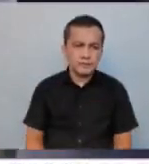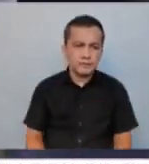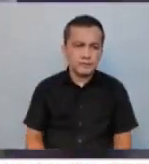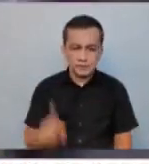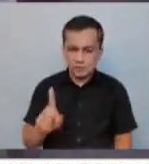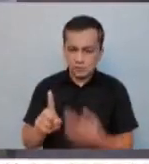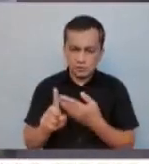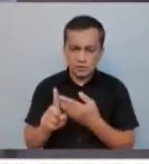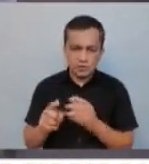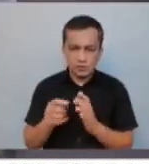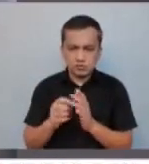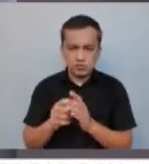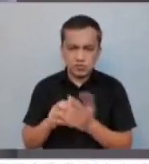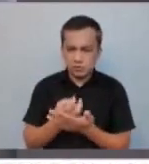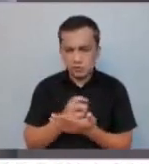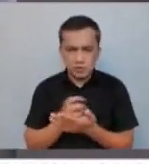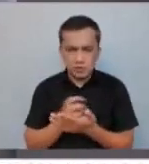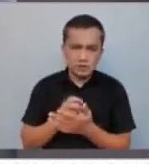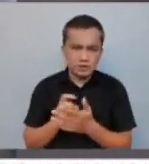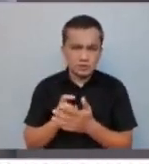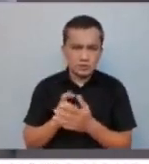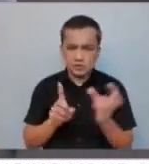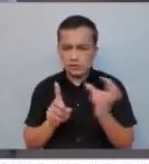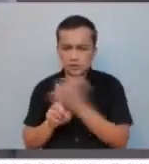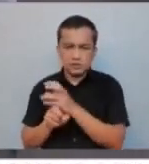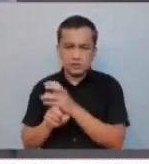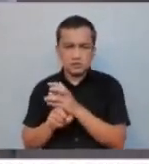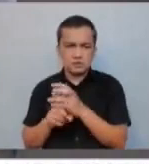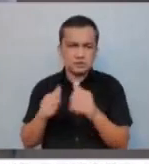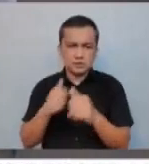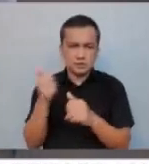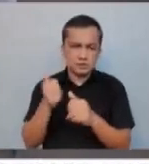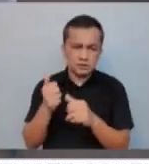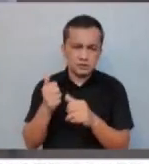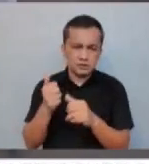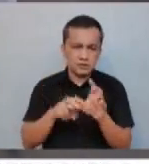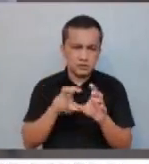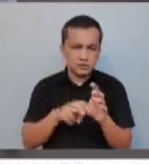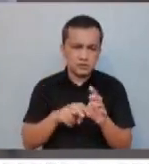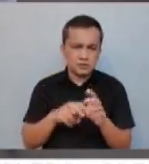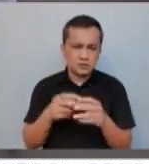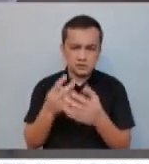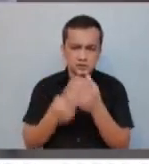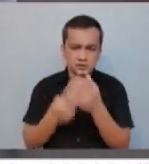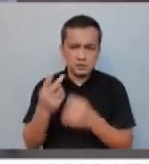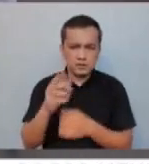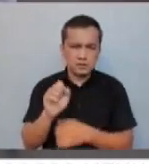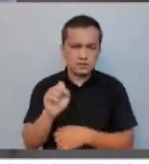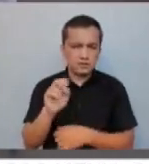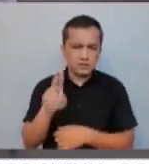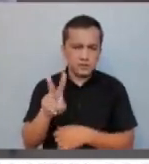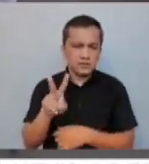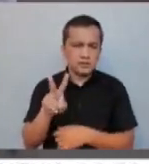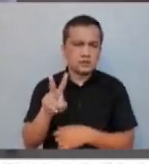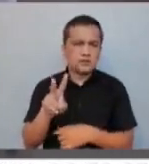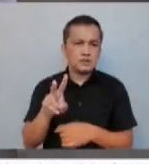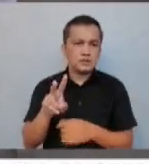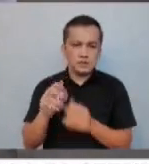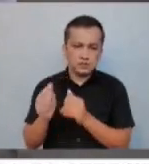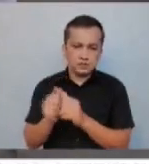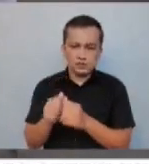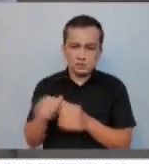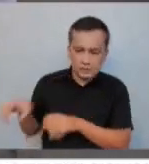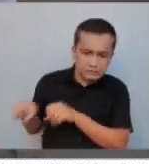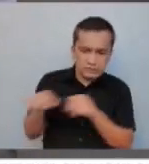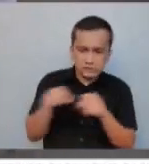ang lalaki dahilan para kuyugin ito ng mga iba pang pasahero ng dalawang SUV. Pinagtulungang bitbitin ng mga suspect